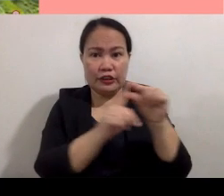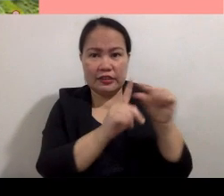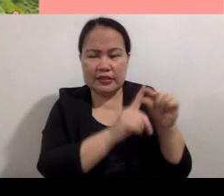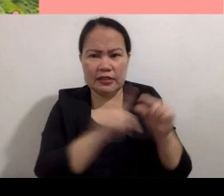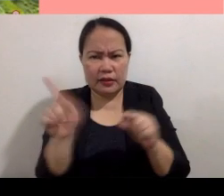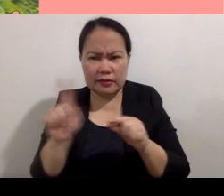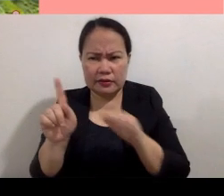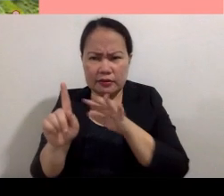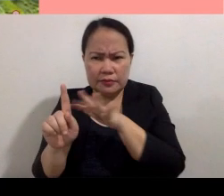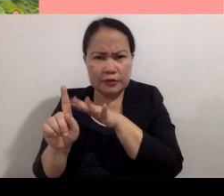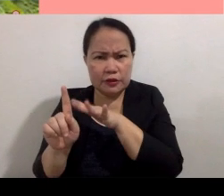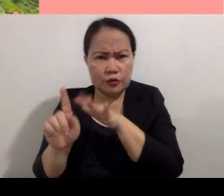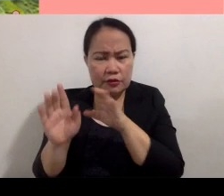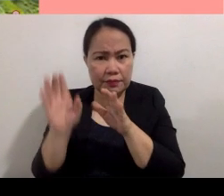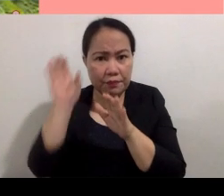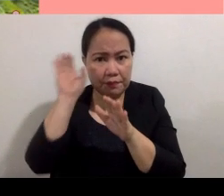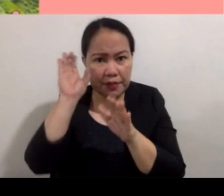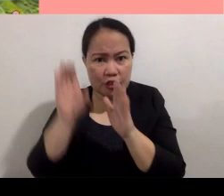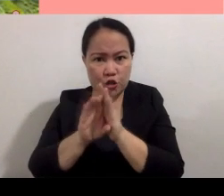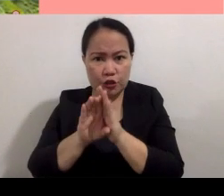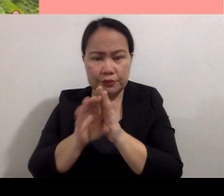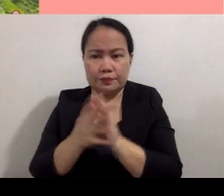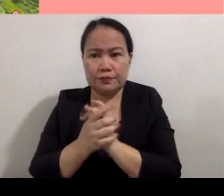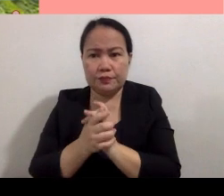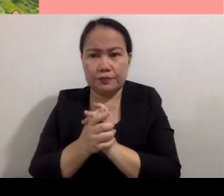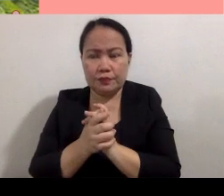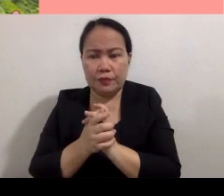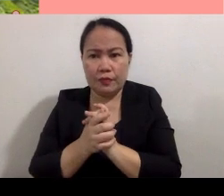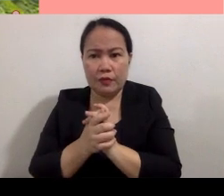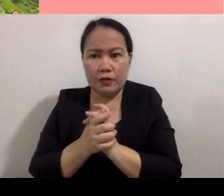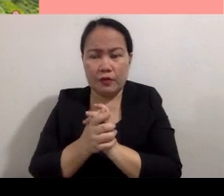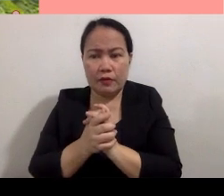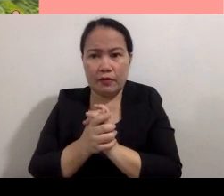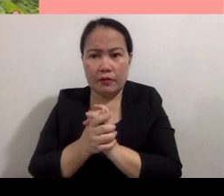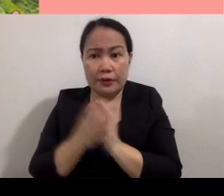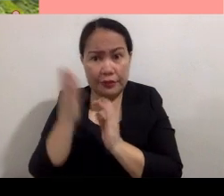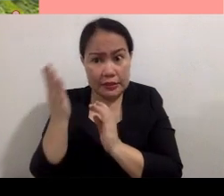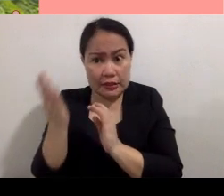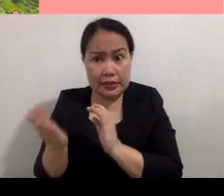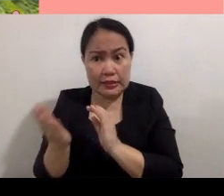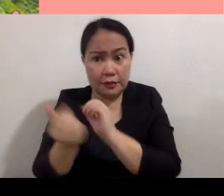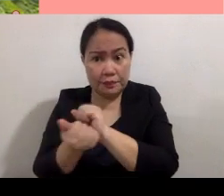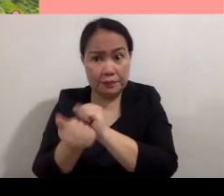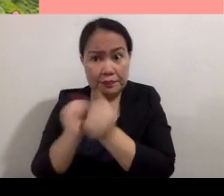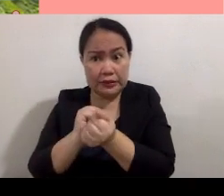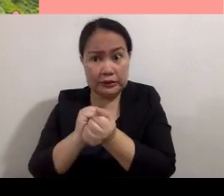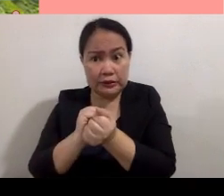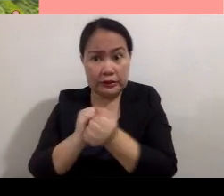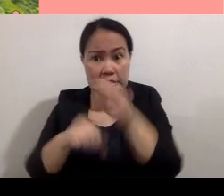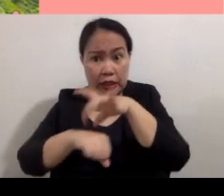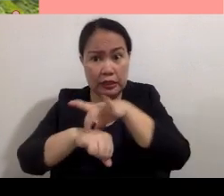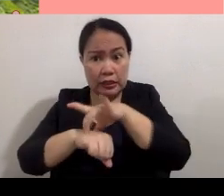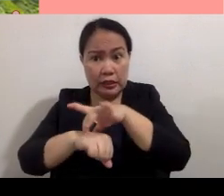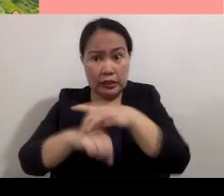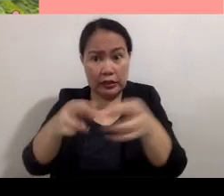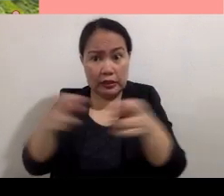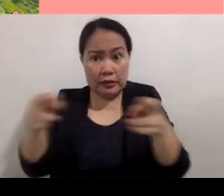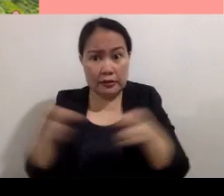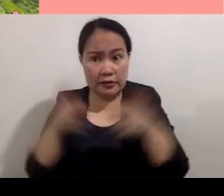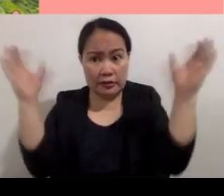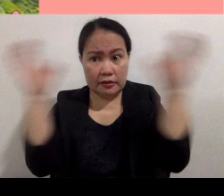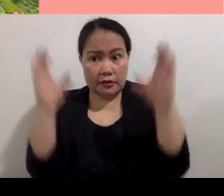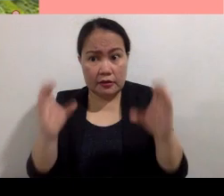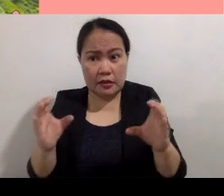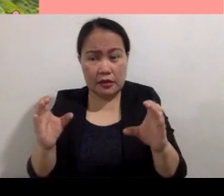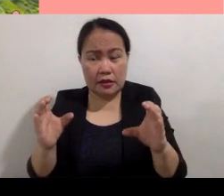Anong nakikita mo sa larawan? clue ay ito ay pagbabago ng